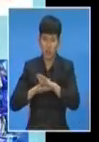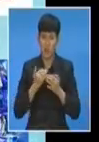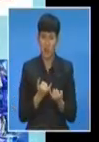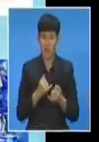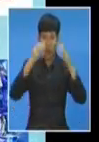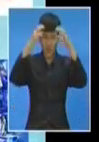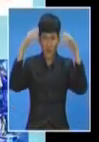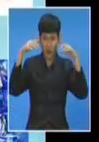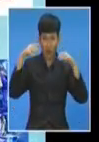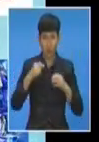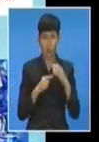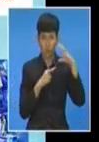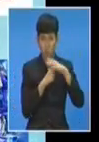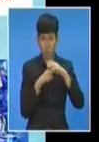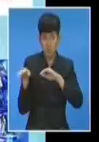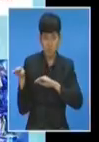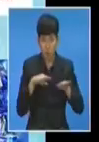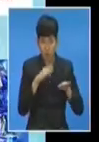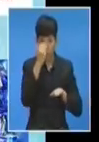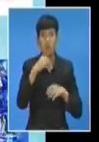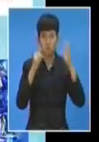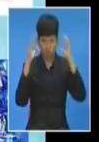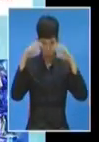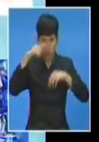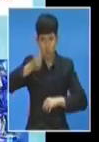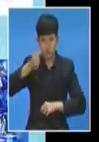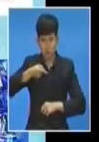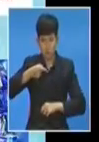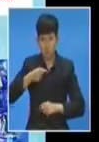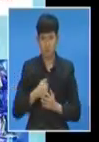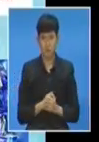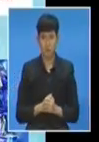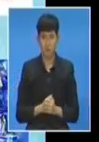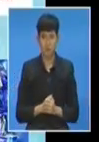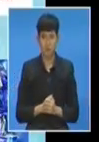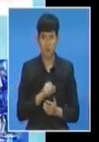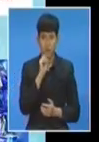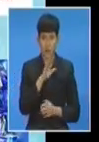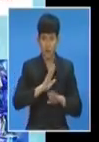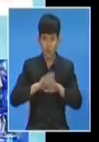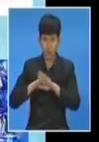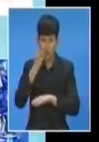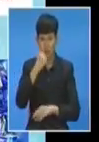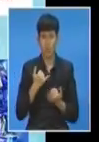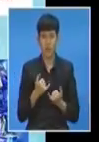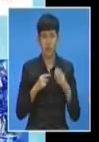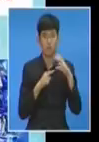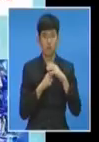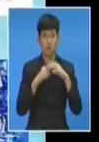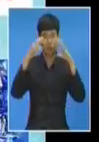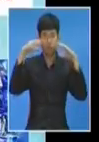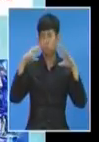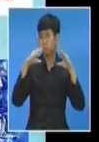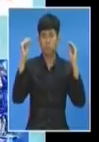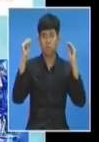านเตรียมร่มไม่ได้เลยครับตกแน่ตกแน่ครับบอกว่าวันนี้ฝนไม่ตกท่านไม่ต้องเอาร่มไปเลยครับ